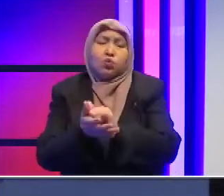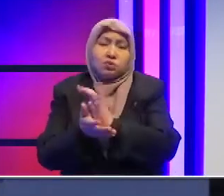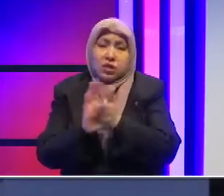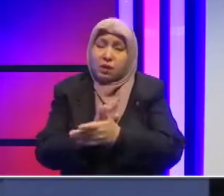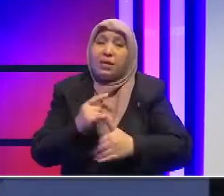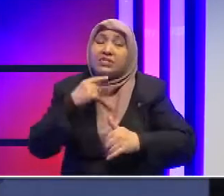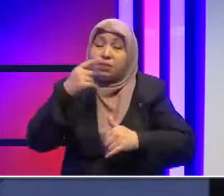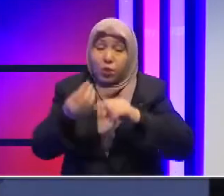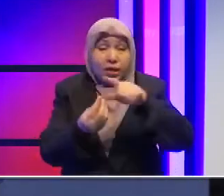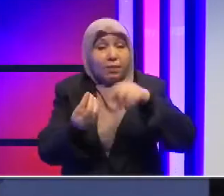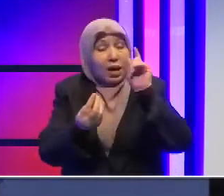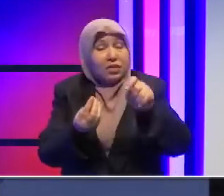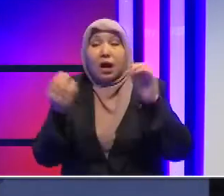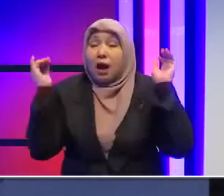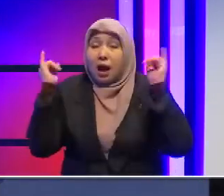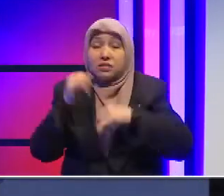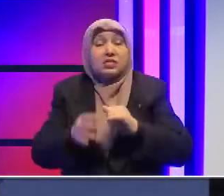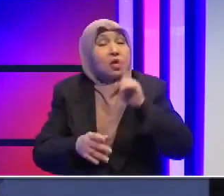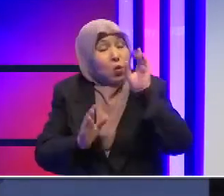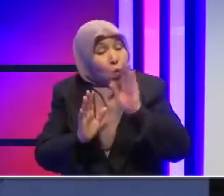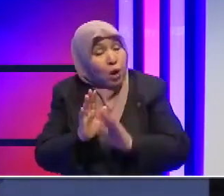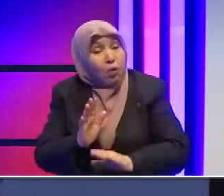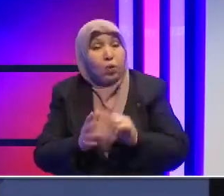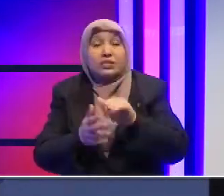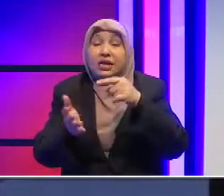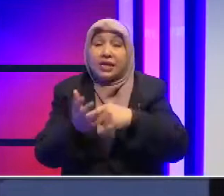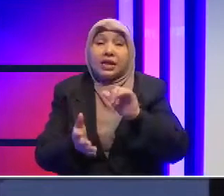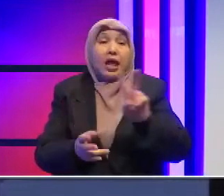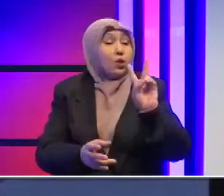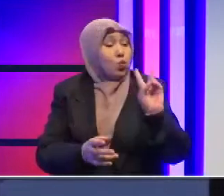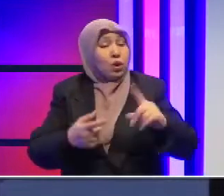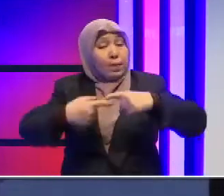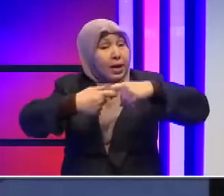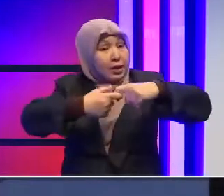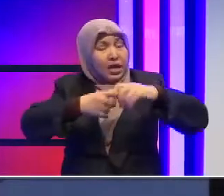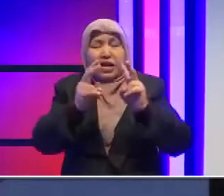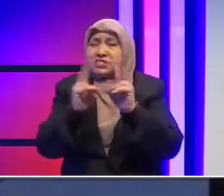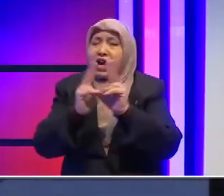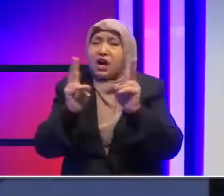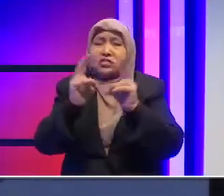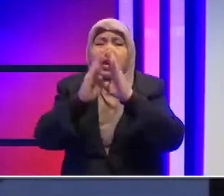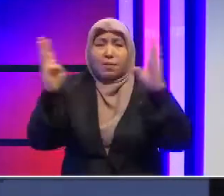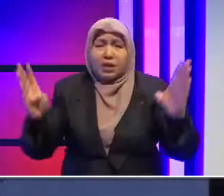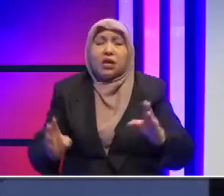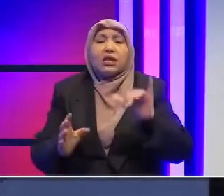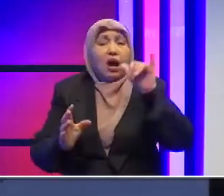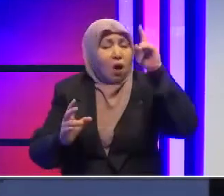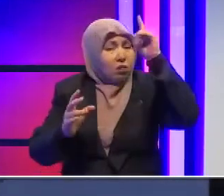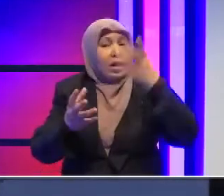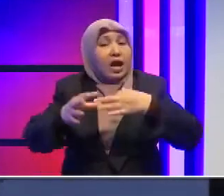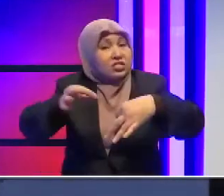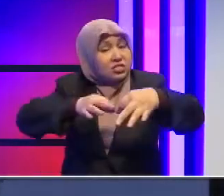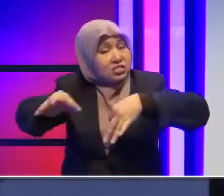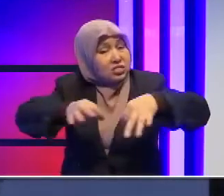tentang ibadah haji seperti mana yang disebutkan tadi, sekurang-kurangnya inilah dua perkaitan yang sangat-sangat besar yang Allah nak ceritakan kepada